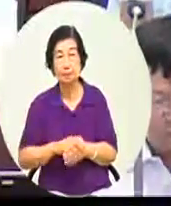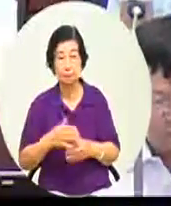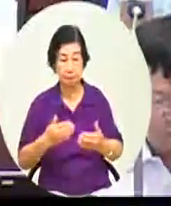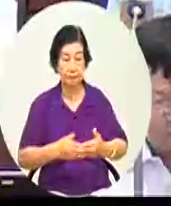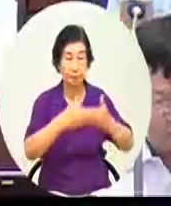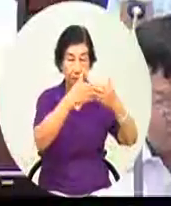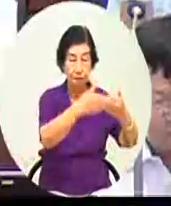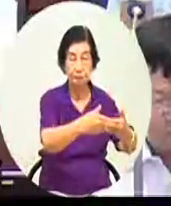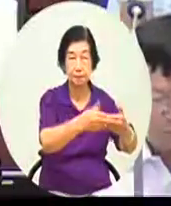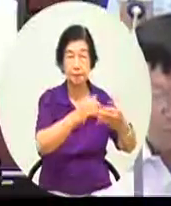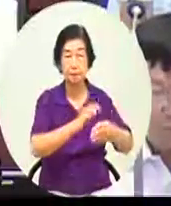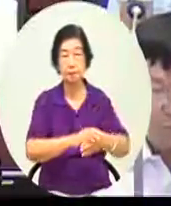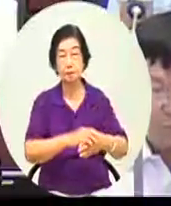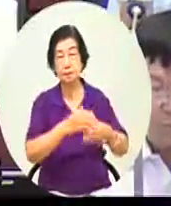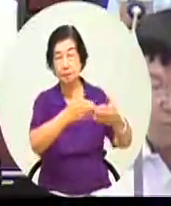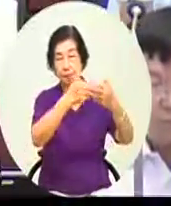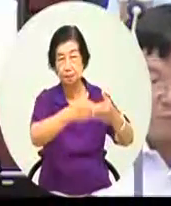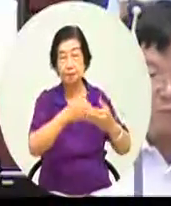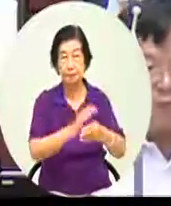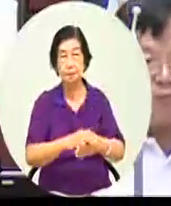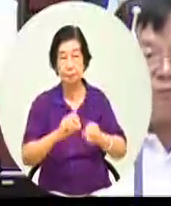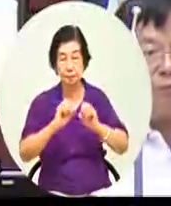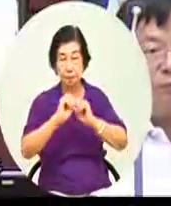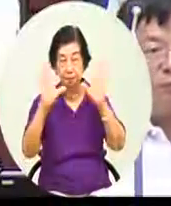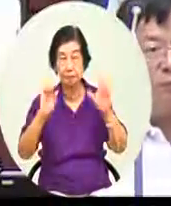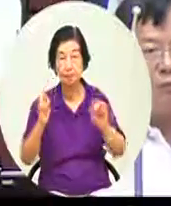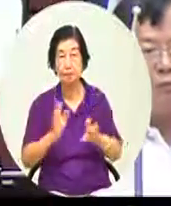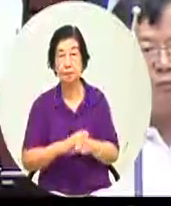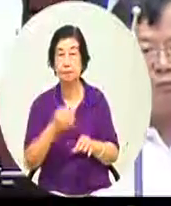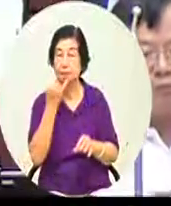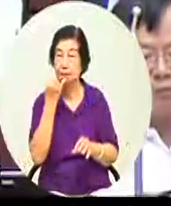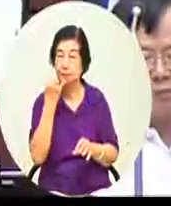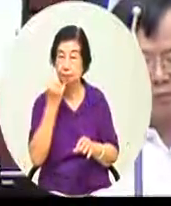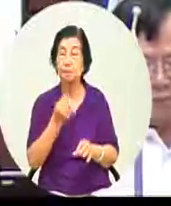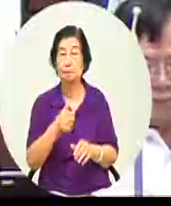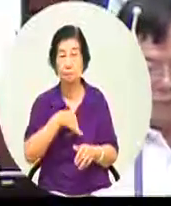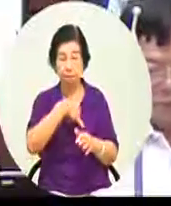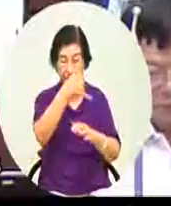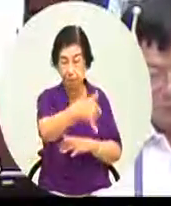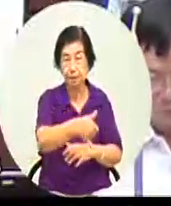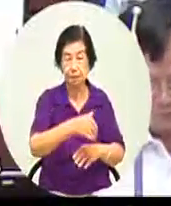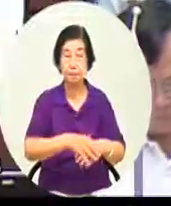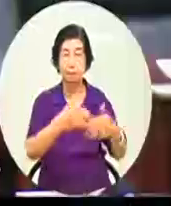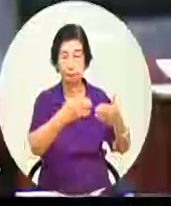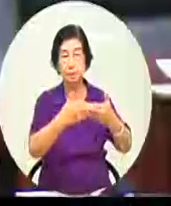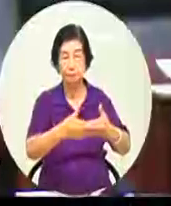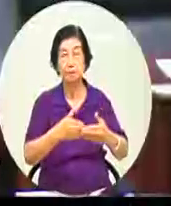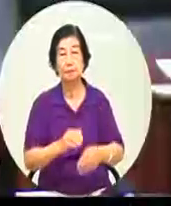行销，我们也愿意到大陆再去做这个观光的行销。好，谢谢议员。